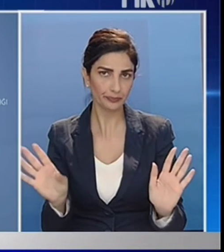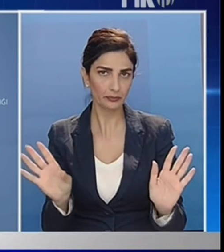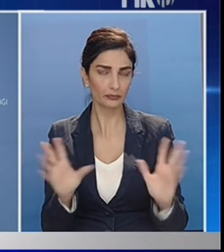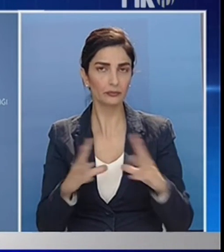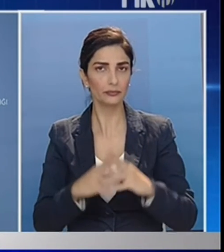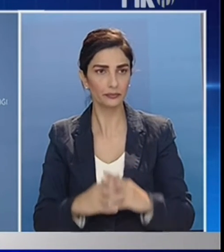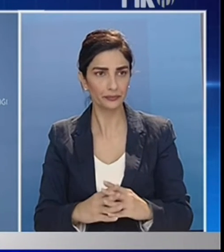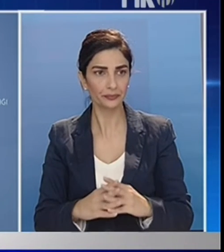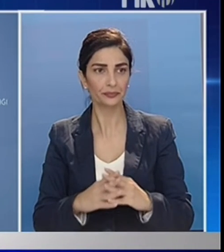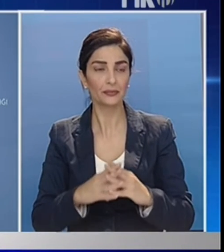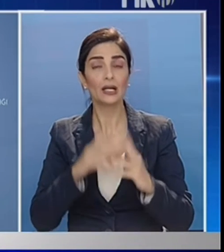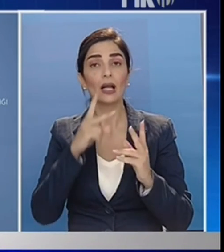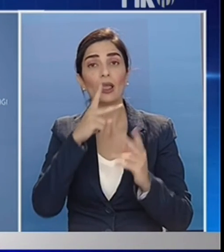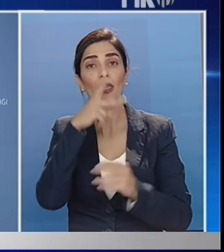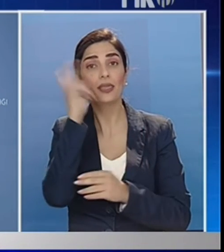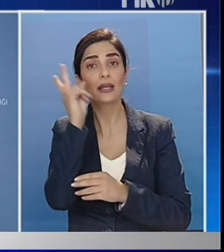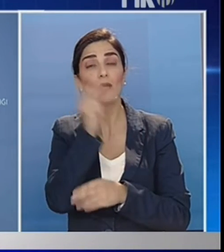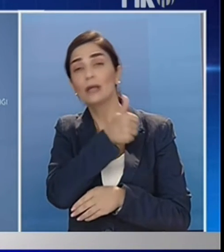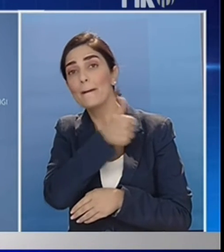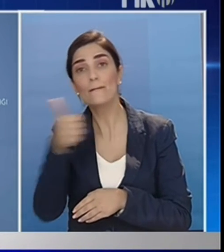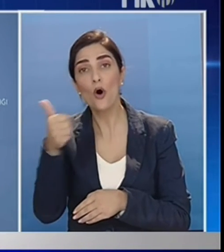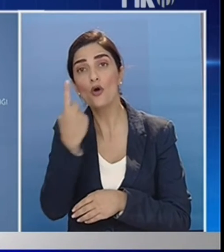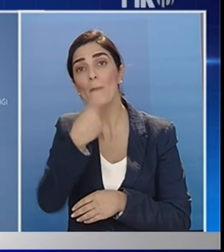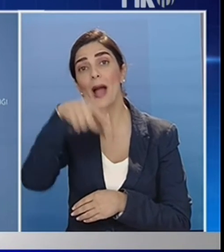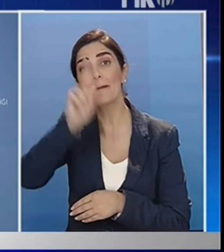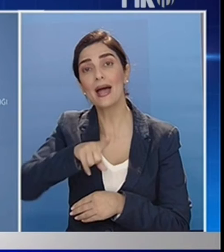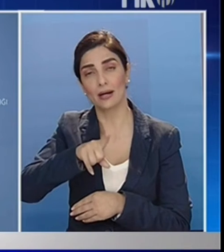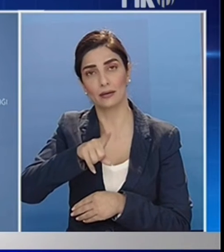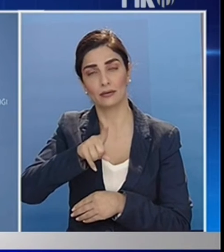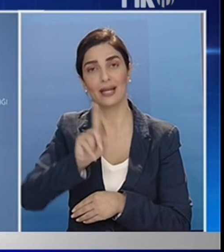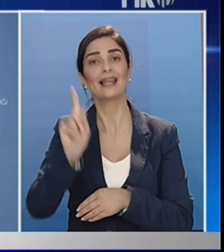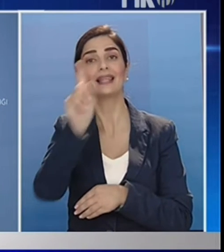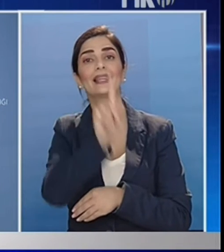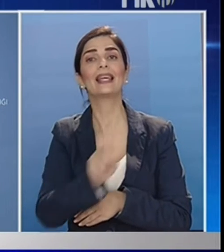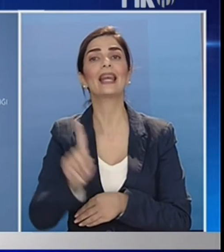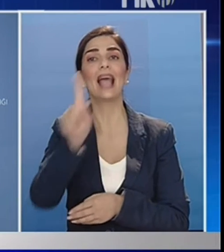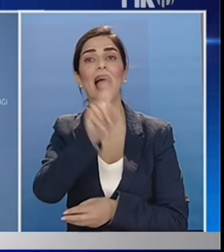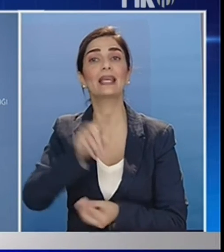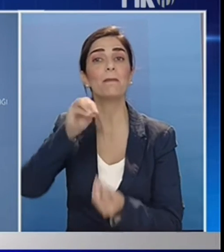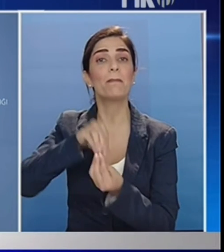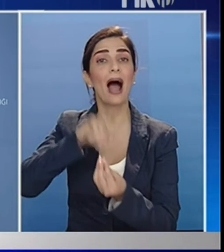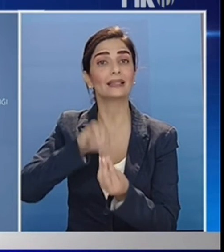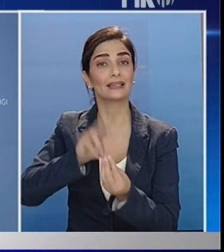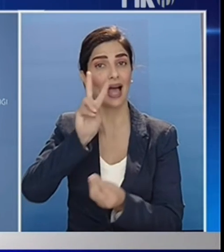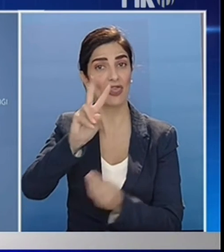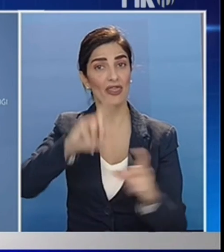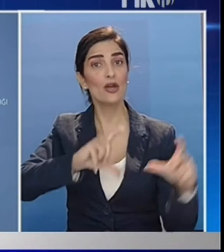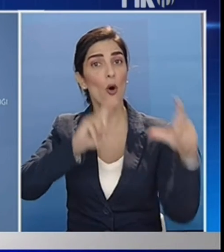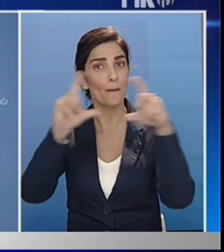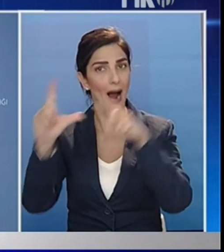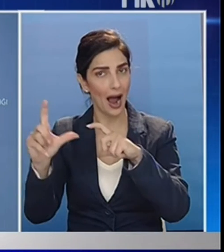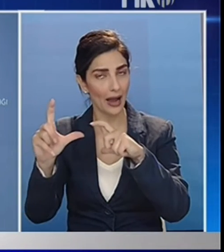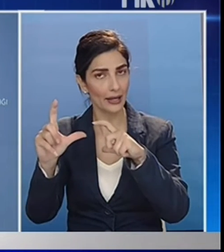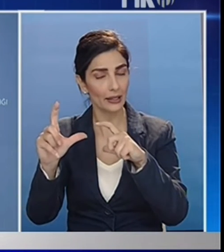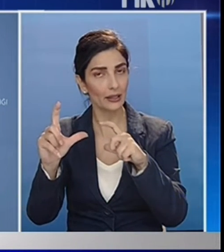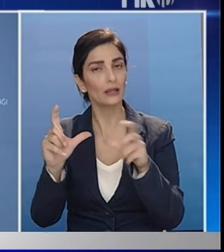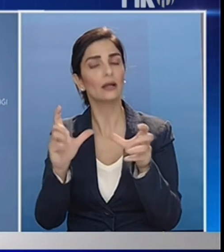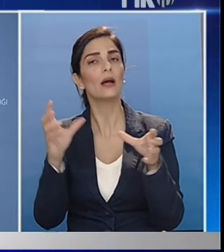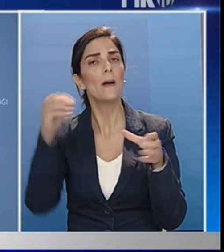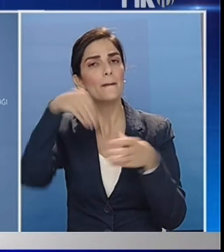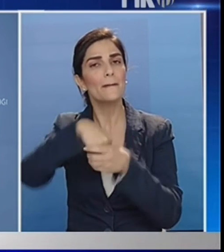Κατ' εξαίρεση και μόνο για την Κυριακή του Πάσχα 2 Μαΐου, πέραν των μόνιμα διαμένοντων, επιτρέπεται η παρουσία σε